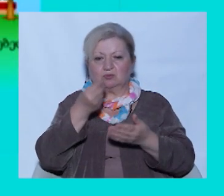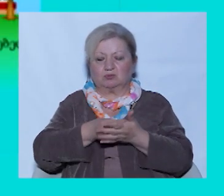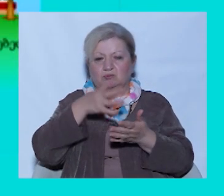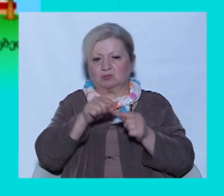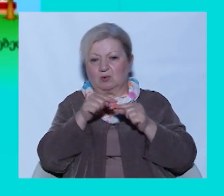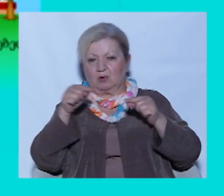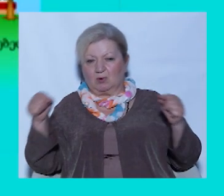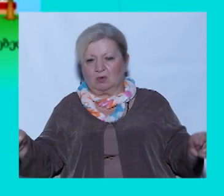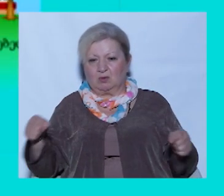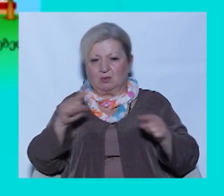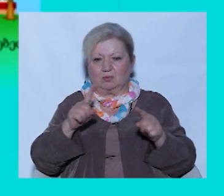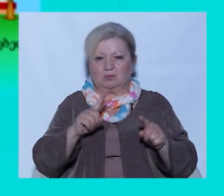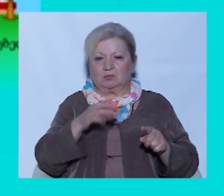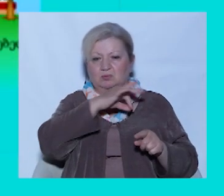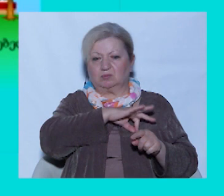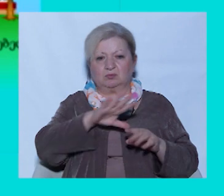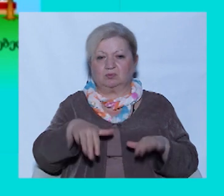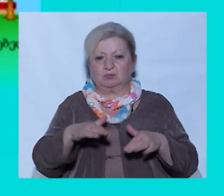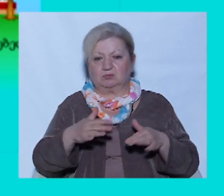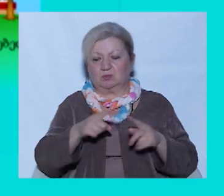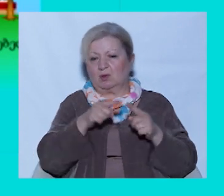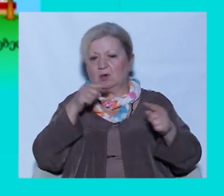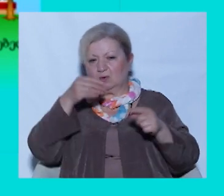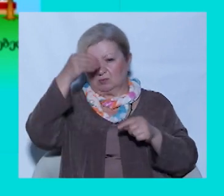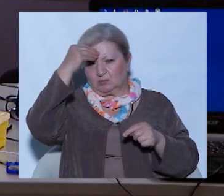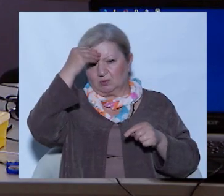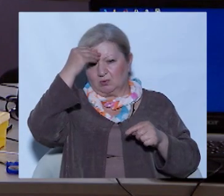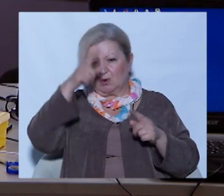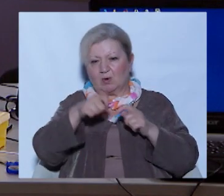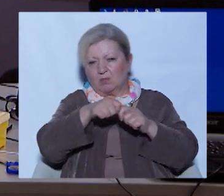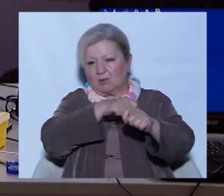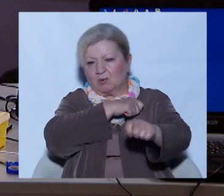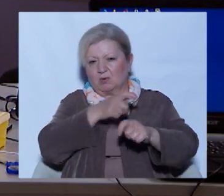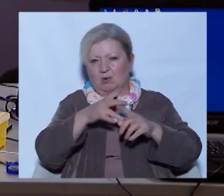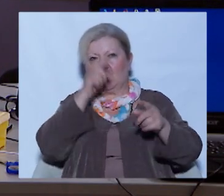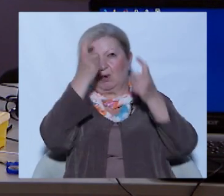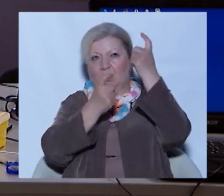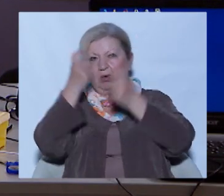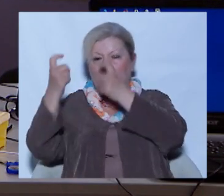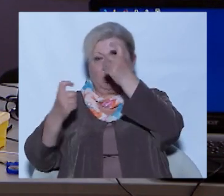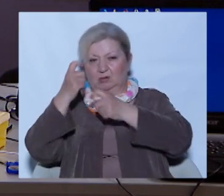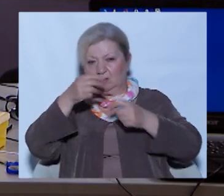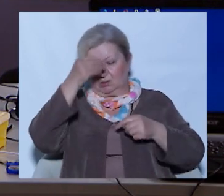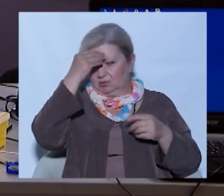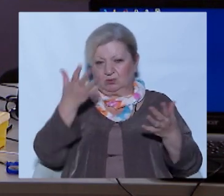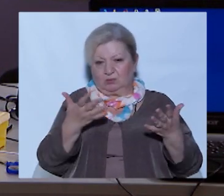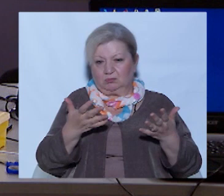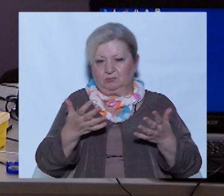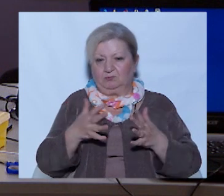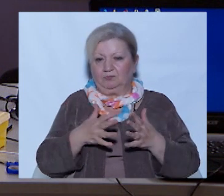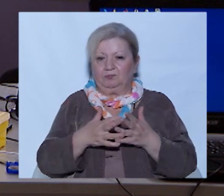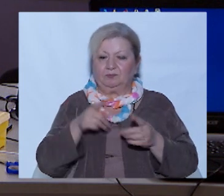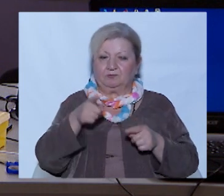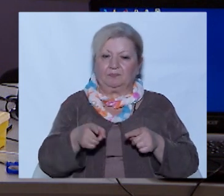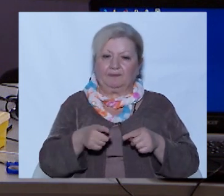უსასრულოდ გაძვირდება და რაცი ამ ხელა უნდა იყოს ეს გამტარი, ხა წარმოვიდინოთ, რაღაცა მილები რო იყოს ჩამოკიდებული ბოძებზე.